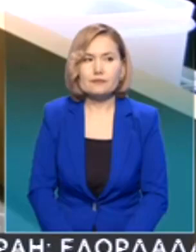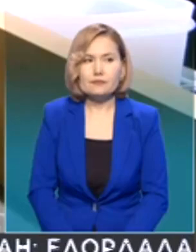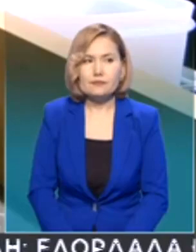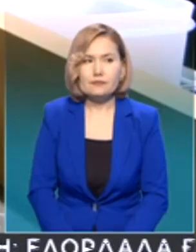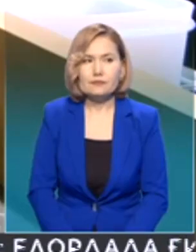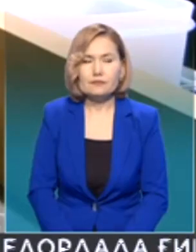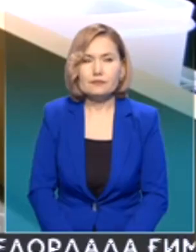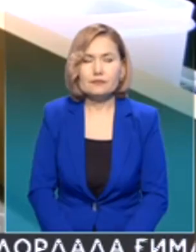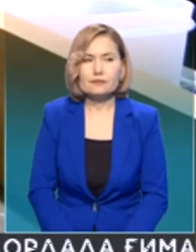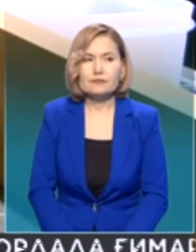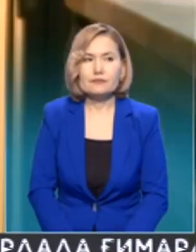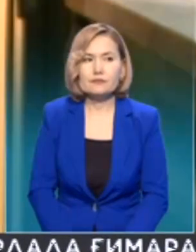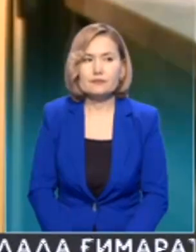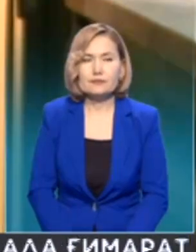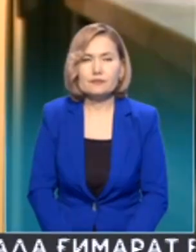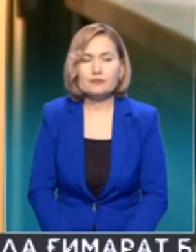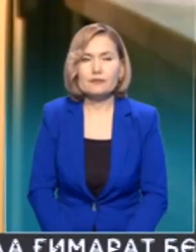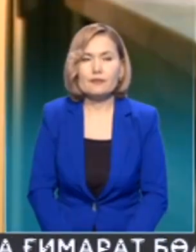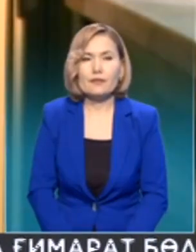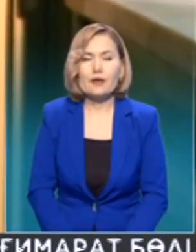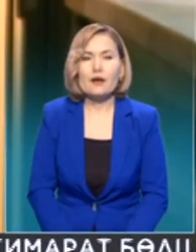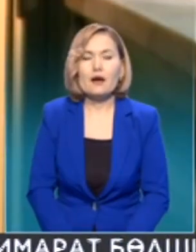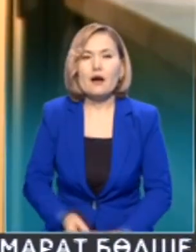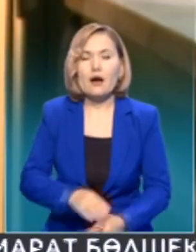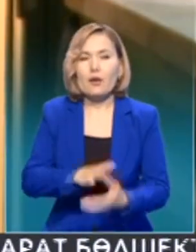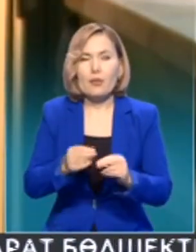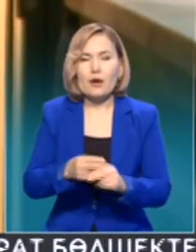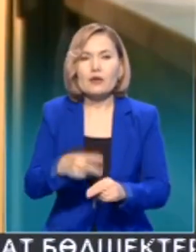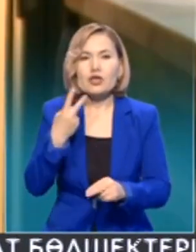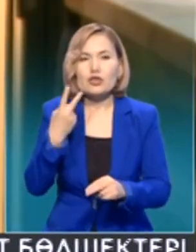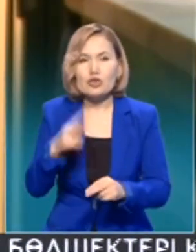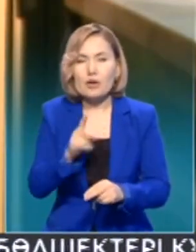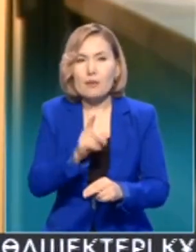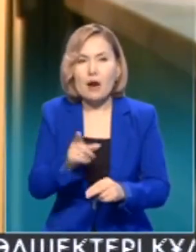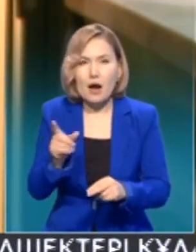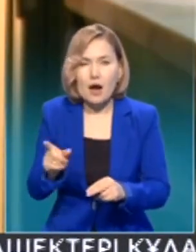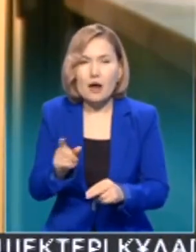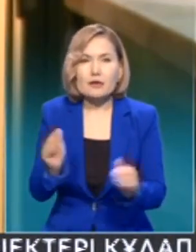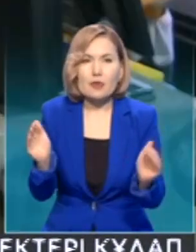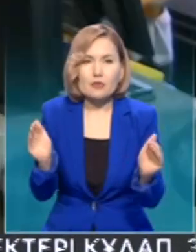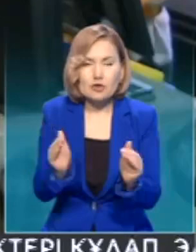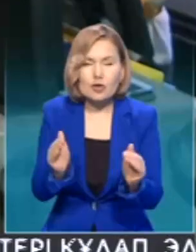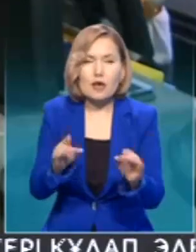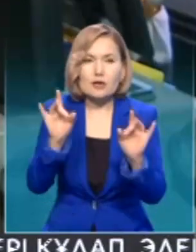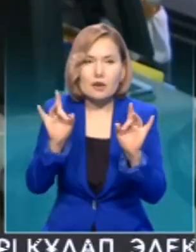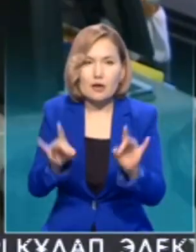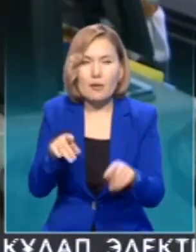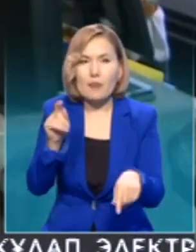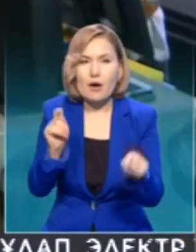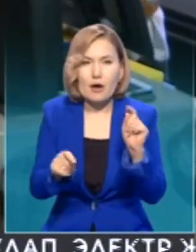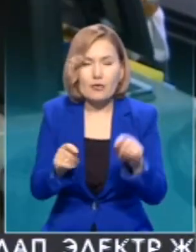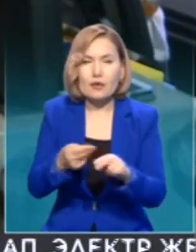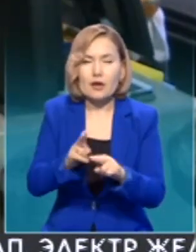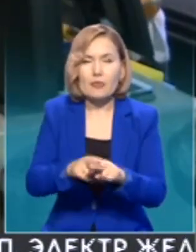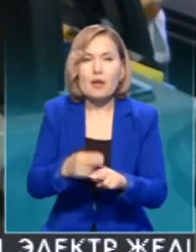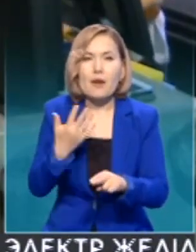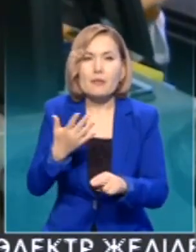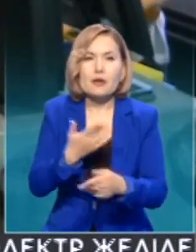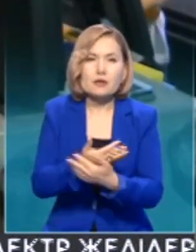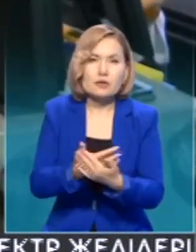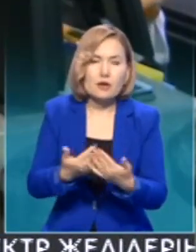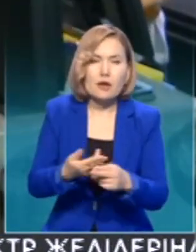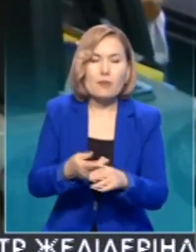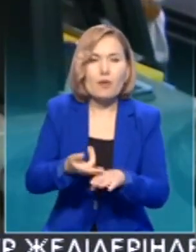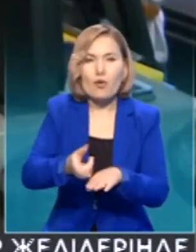татайық. Дәмді екен. Мейрамхана 20 адамдық шағын болғандықтан жеңсік асты жеп көруге келгендер кезекке тұрды. 5 түрлі тағам,